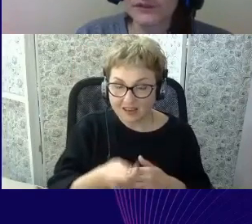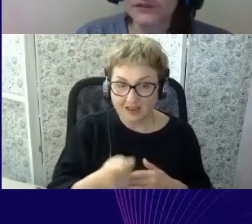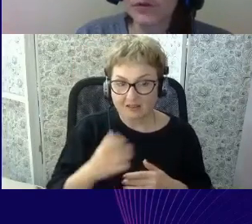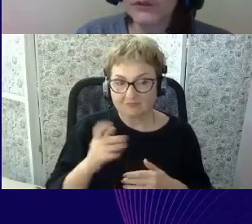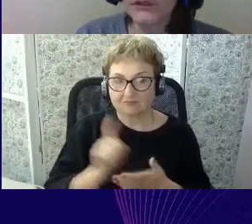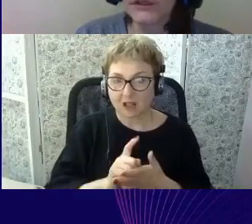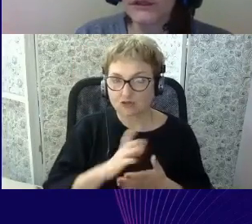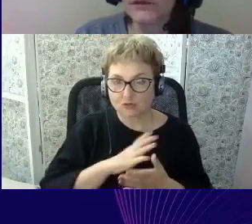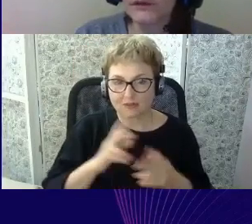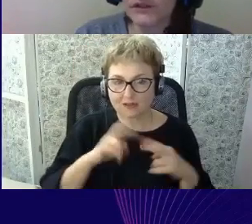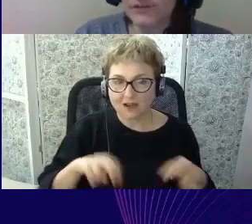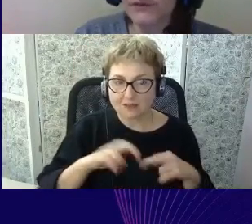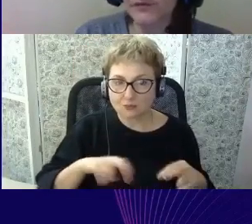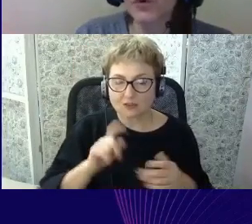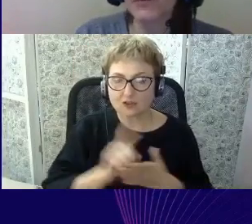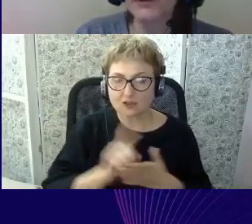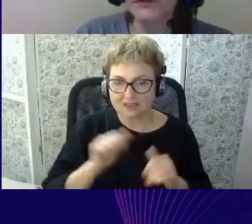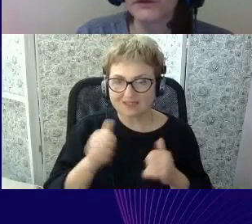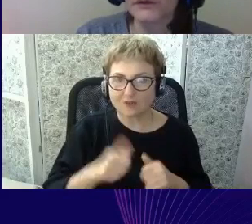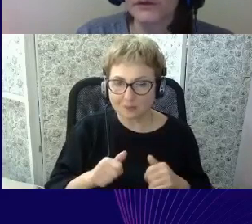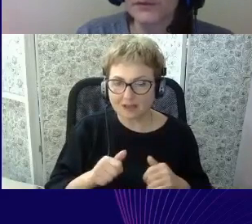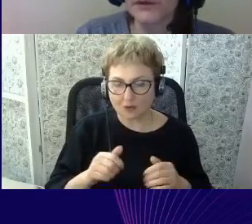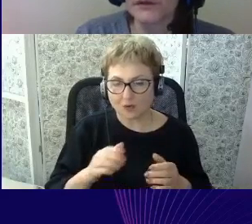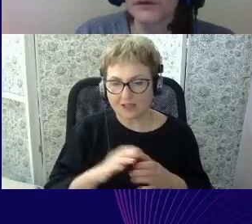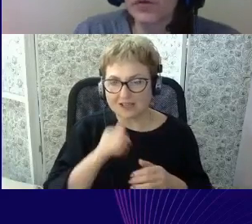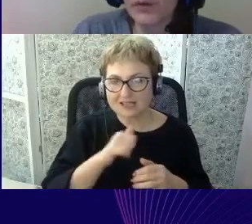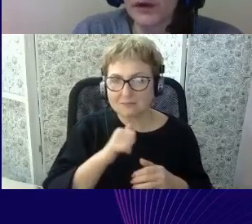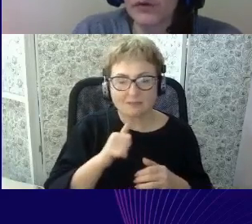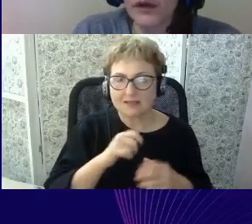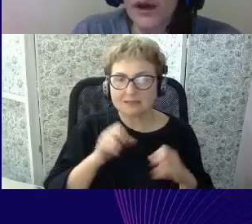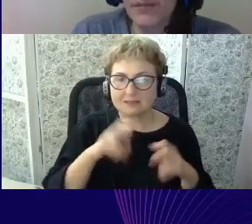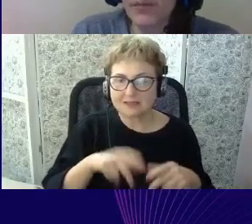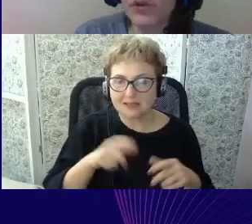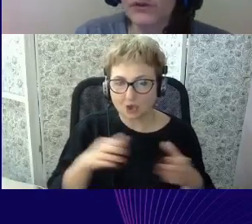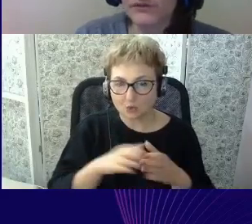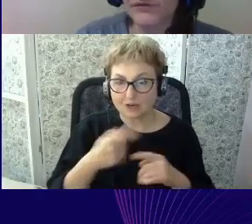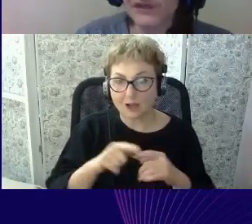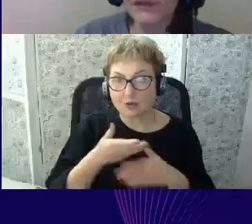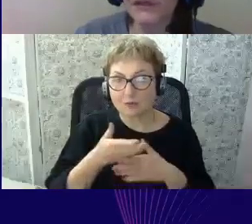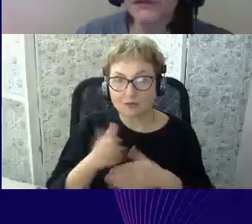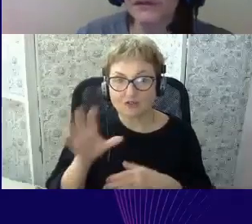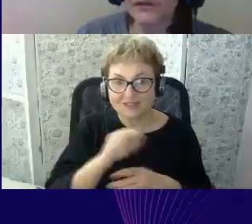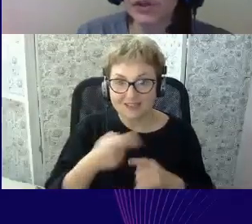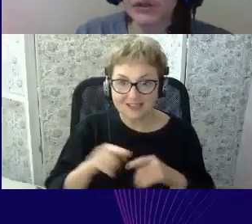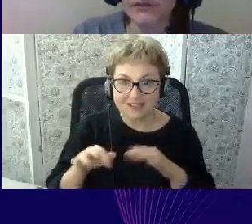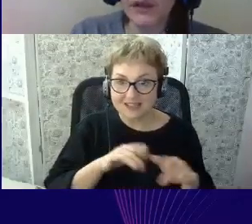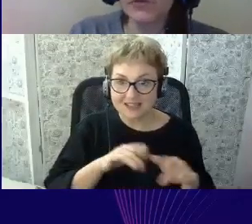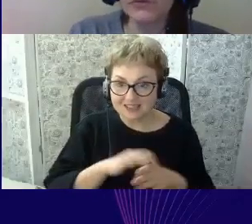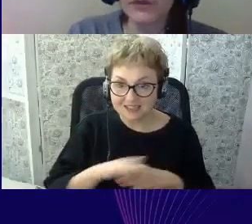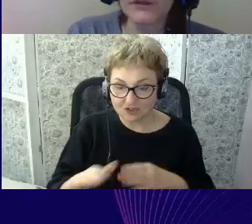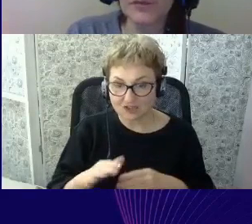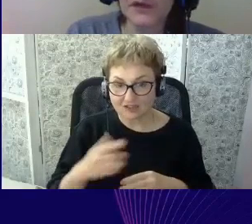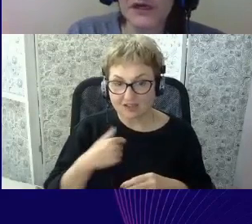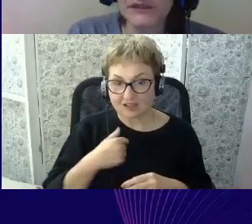должно быть рассмотрено и должна быть сформирована экспертная группа, которая поможет все эти действия совершить.